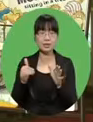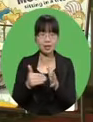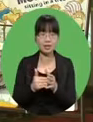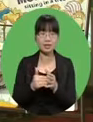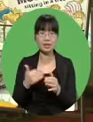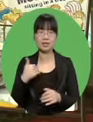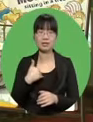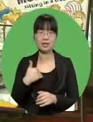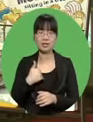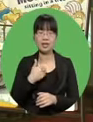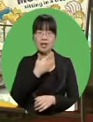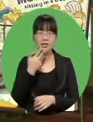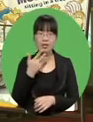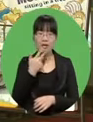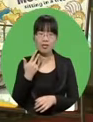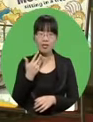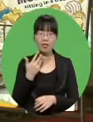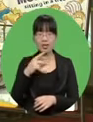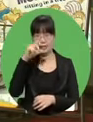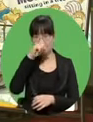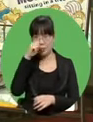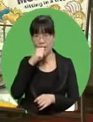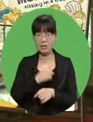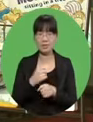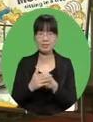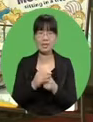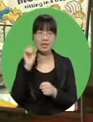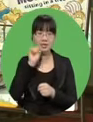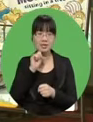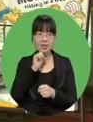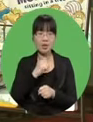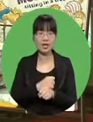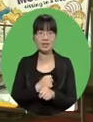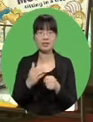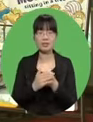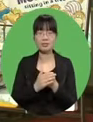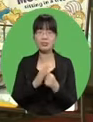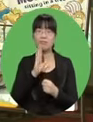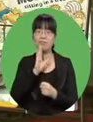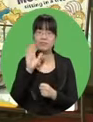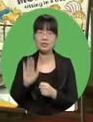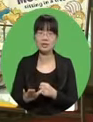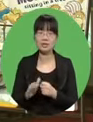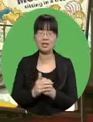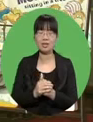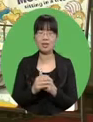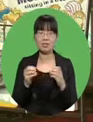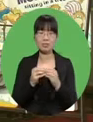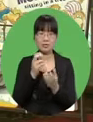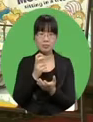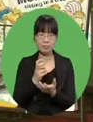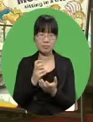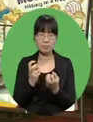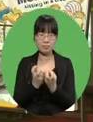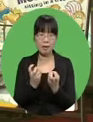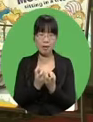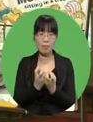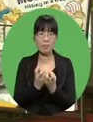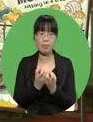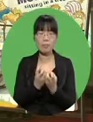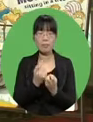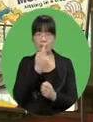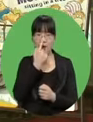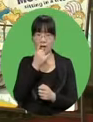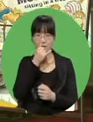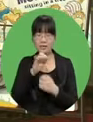아직까지는 얘가 영어를 좋아서 즐겨서 하는 건데 문법이 되면 그게 조금